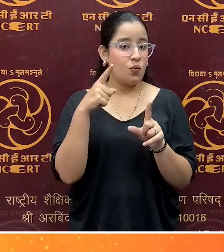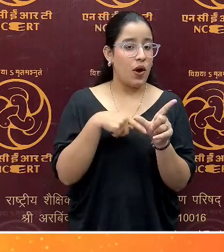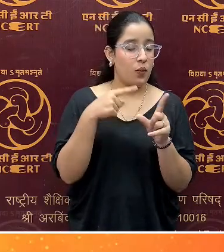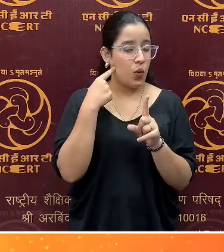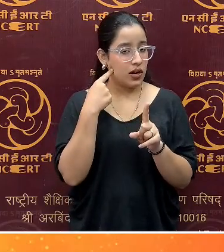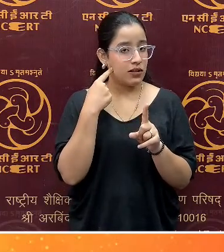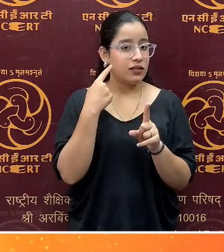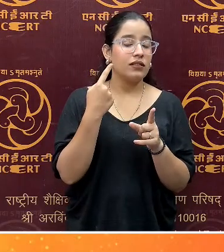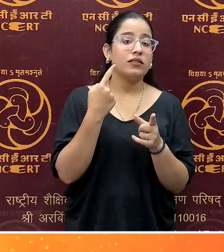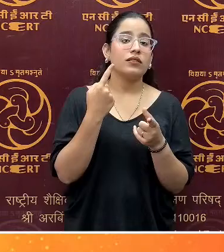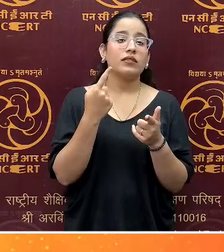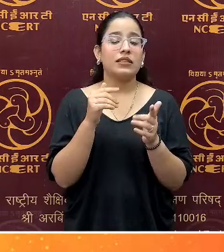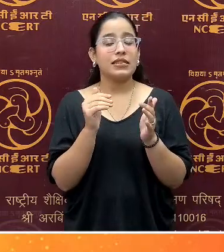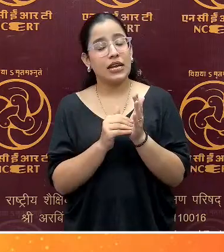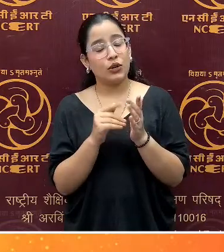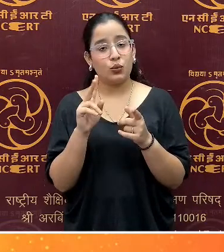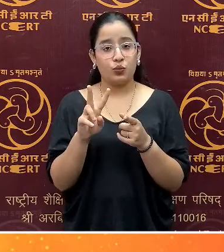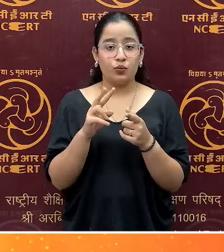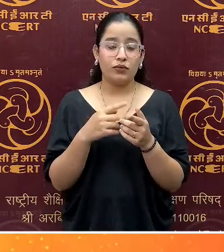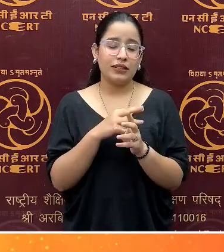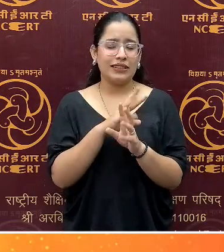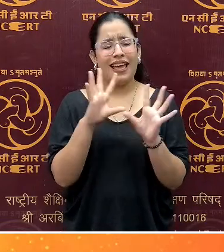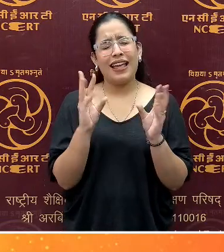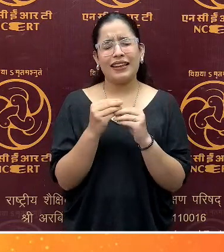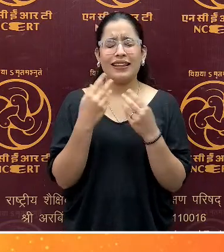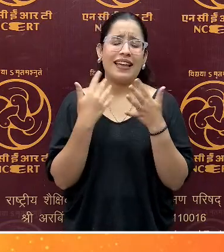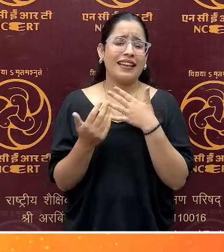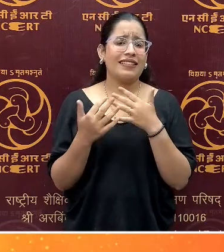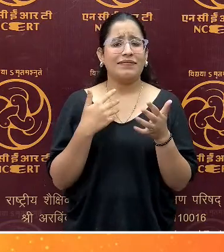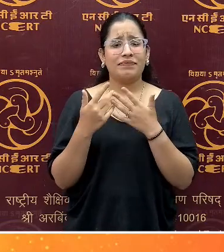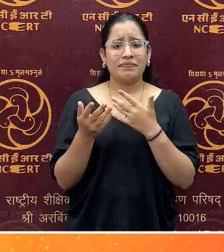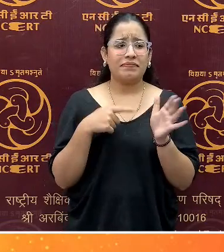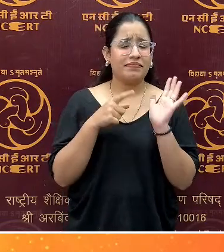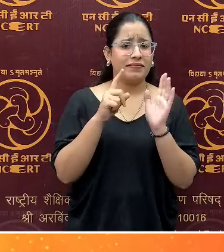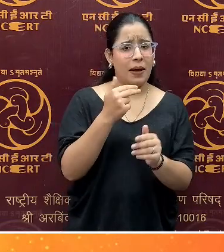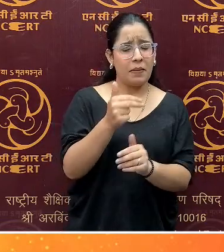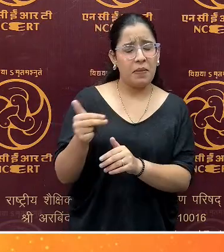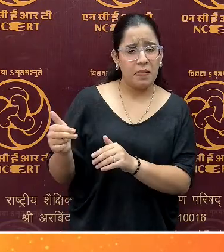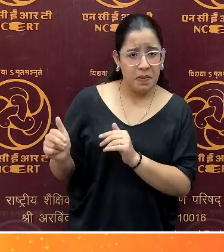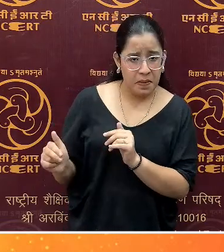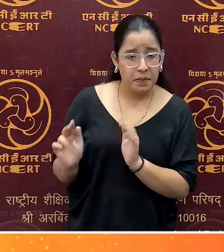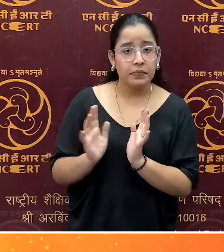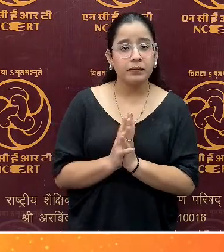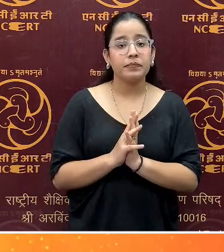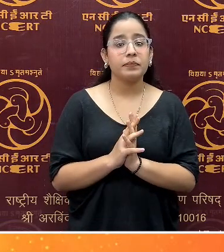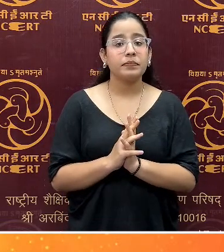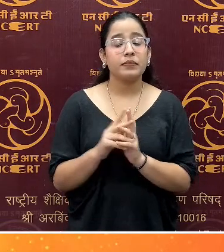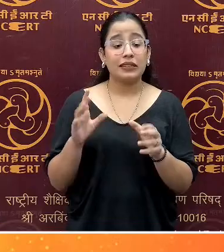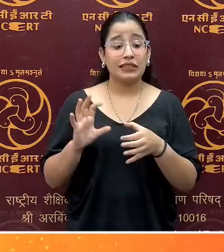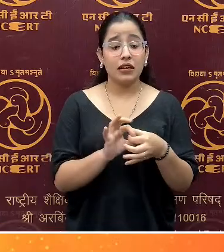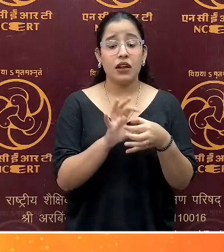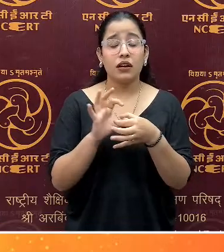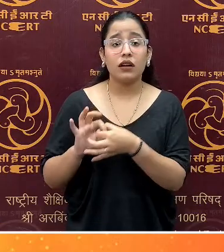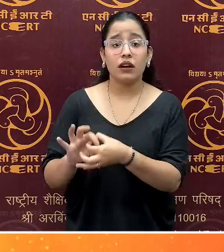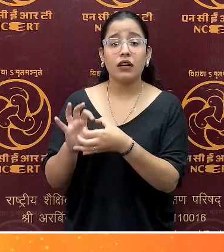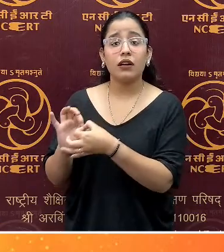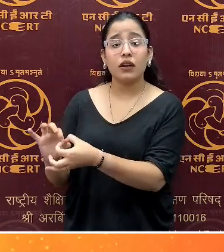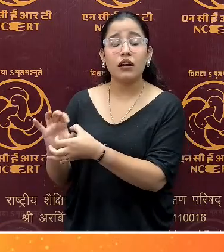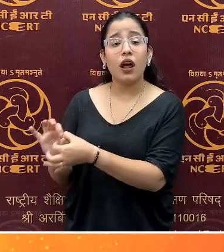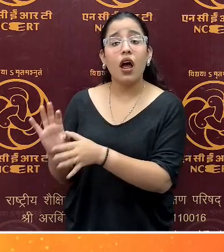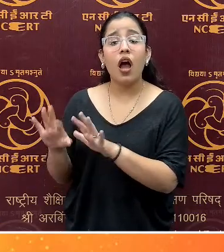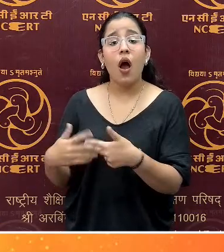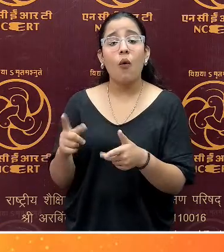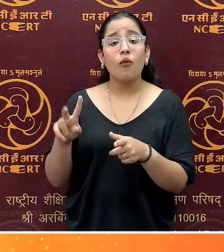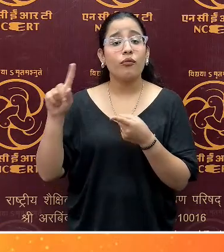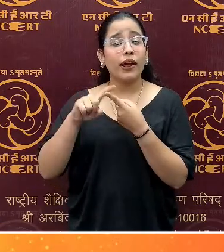का coordinate x2, y2, z2 होगा. Random points, they are random points. So how do we connect the 2 vectors or make a vector out